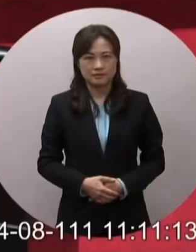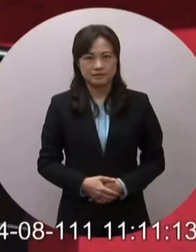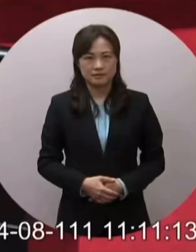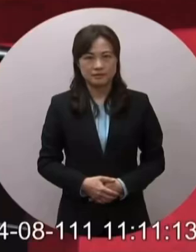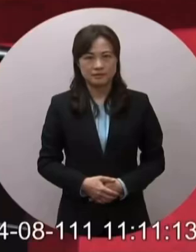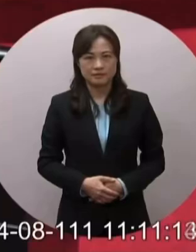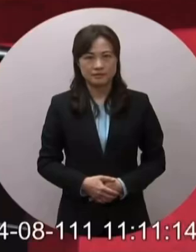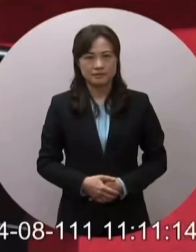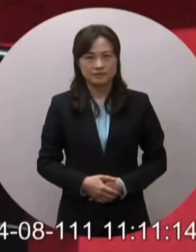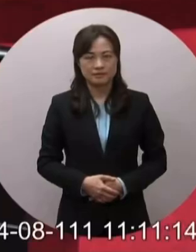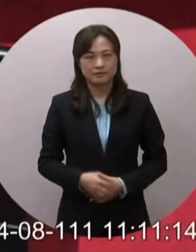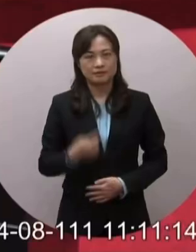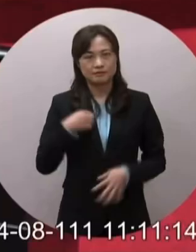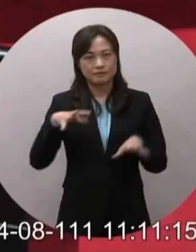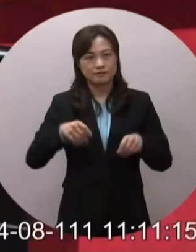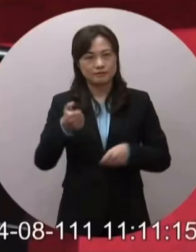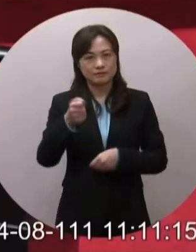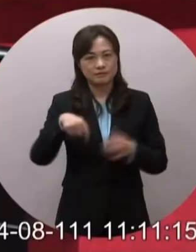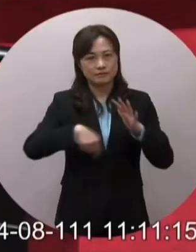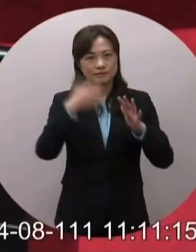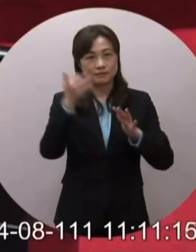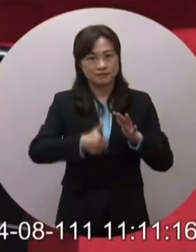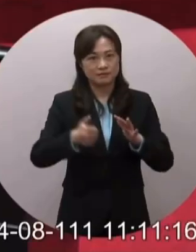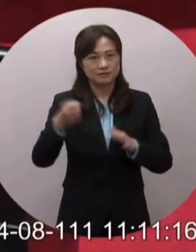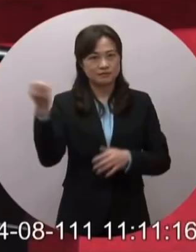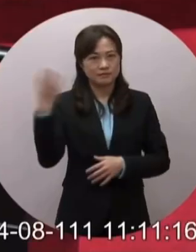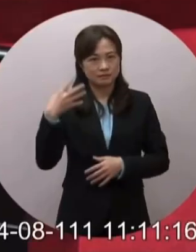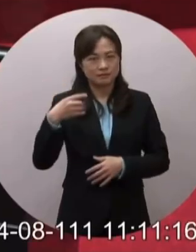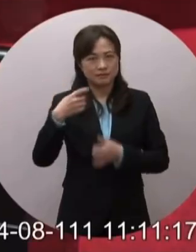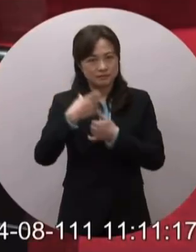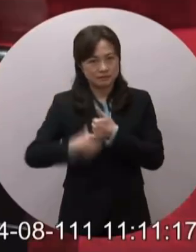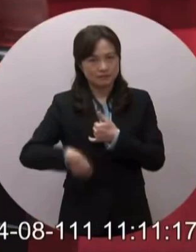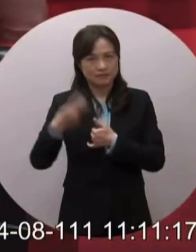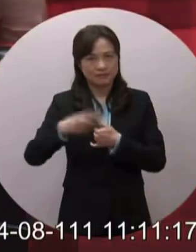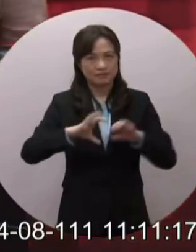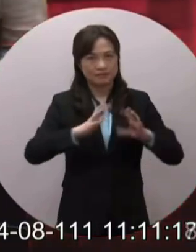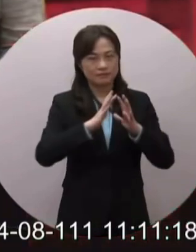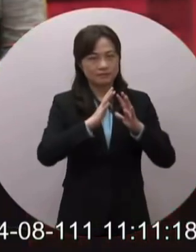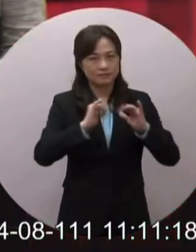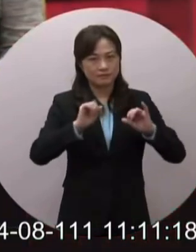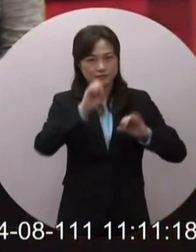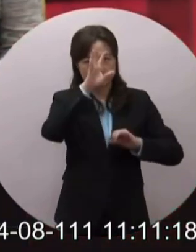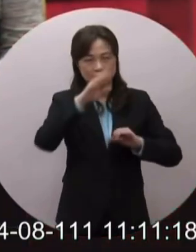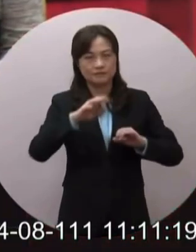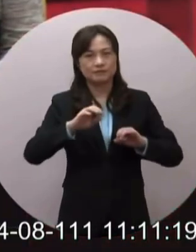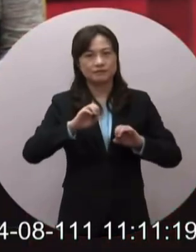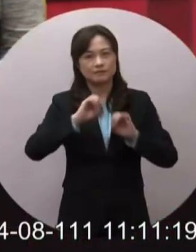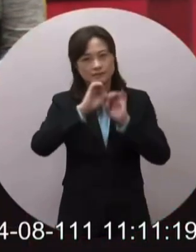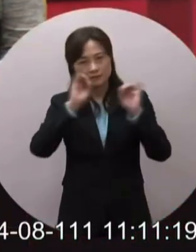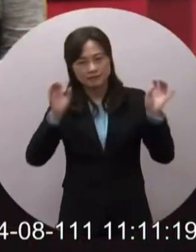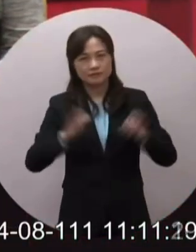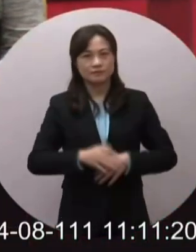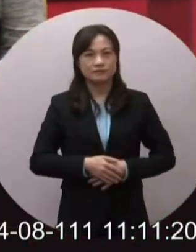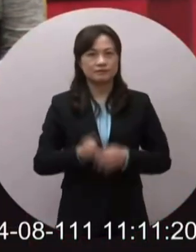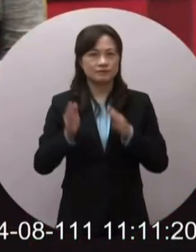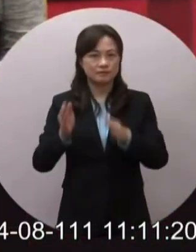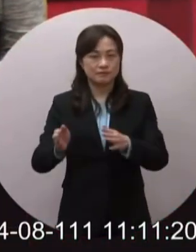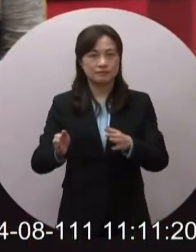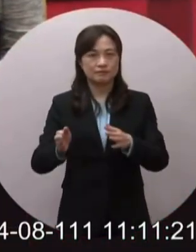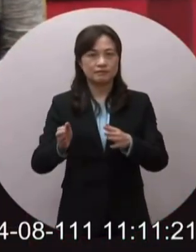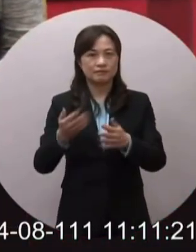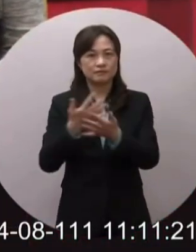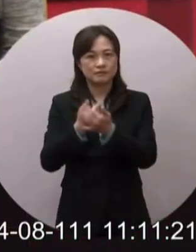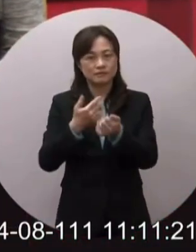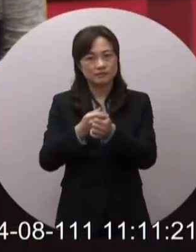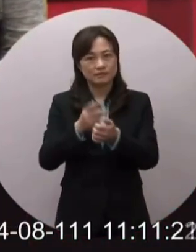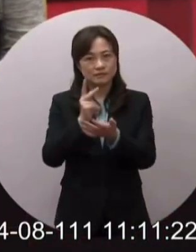首先我先谢谢院长，有就听到本席跟国民党团的这个呼吁了，就关于学贷能够免予升